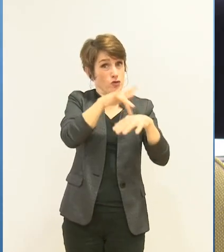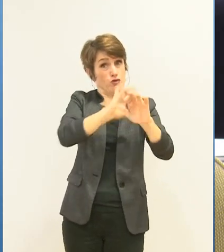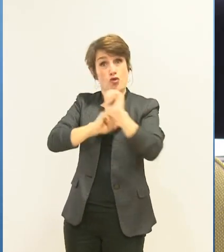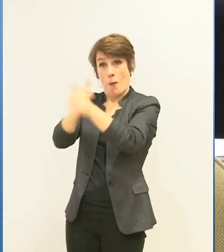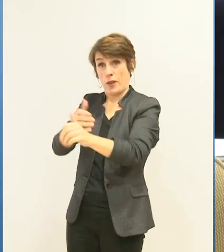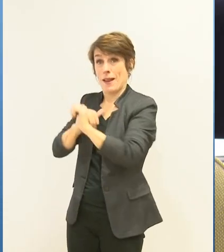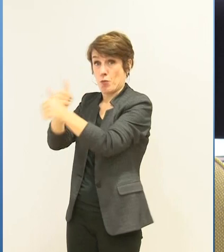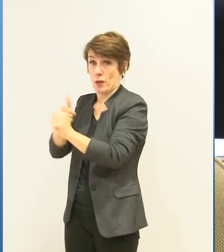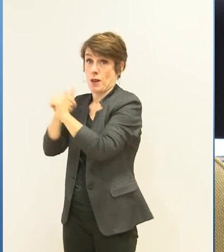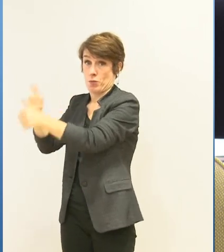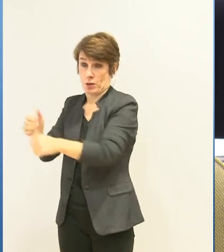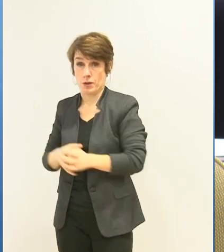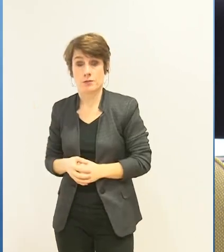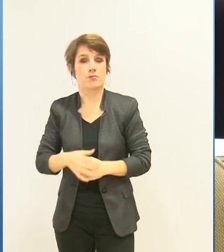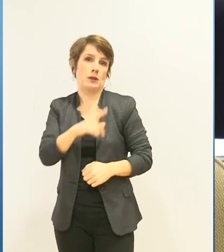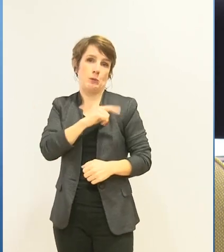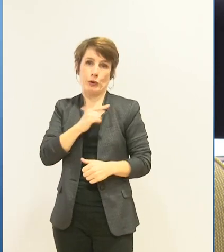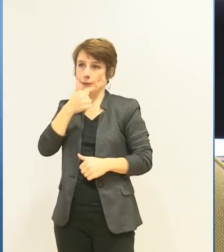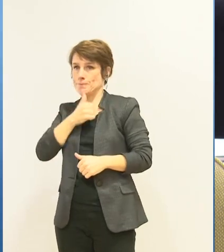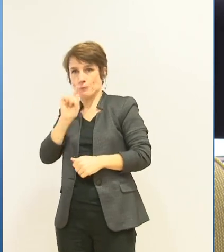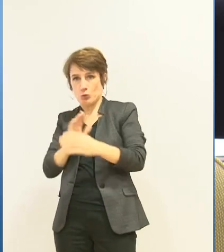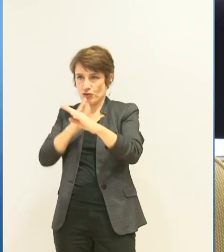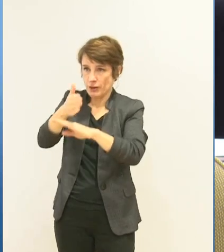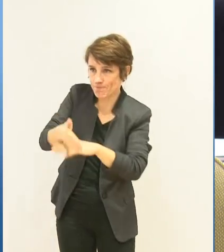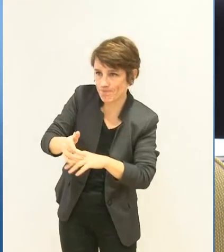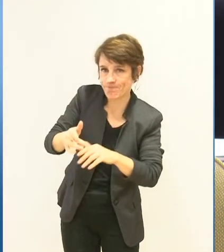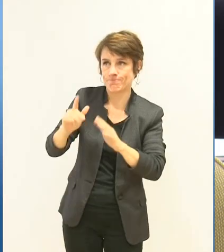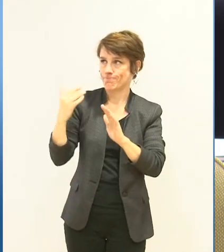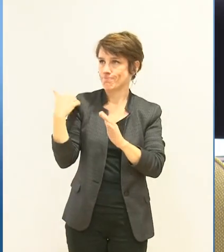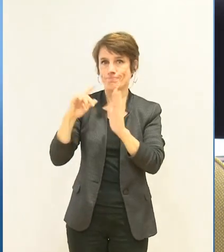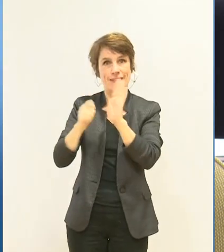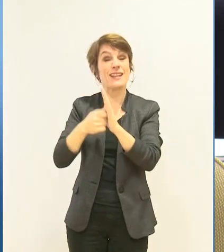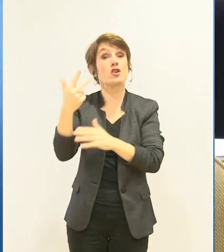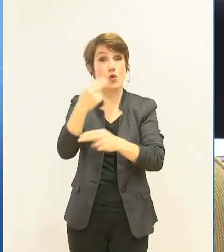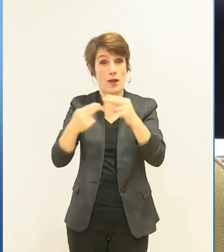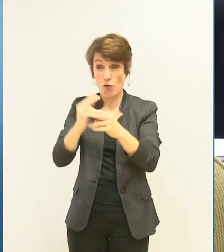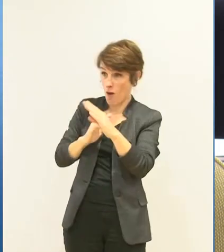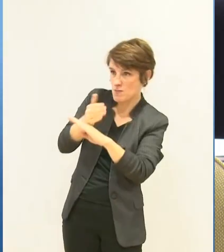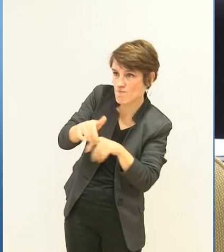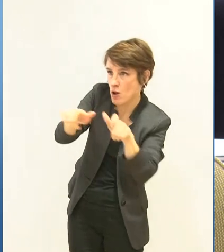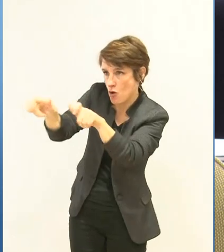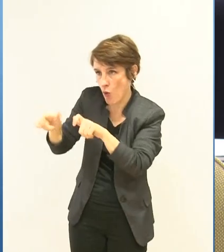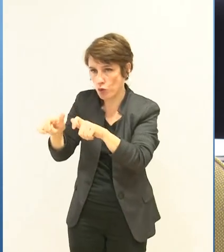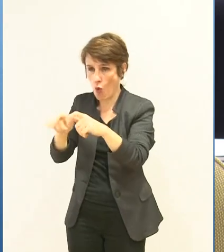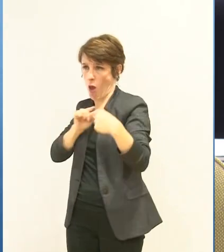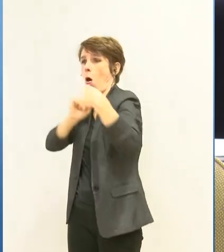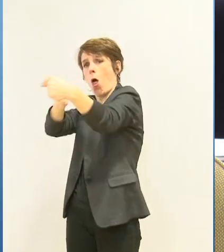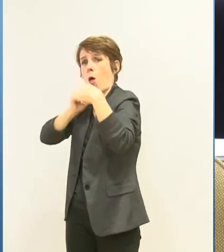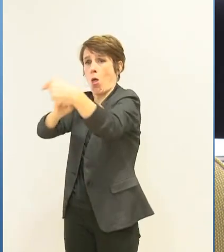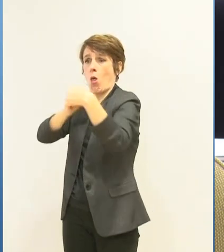ont procédé à un contrôle le 3 novembre dernier au cours duquel il a eu des heurts